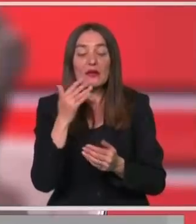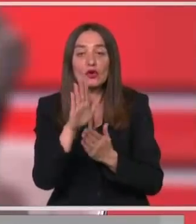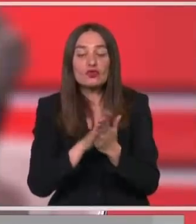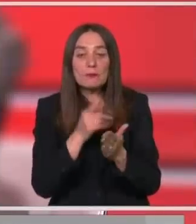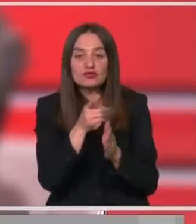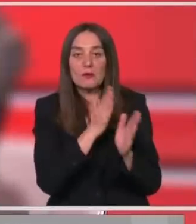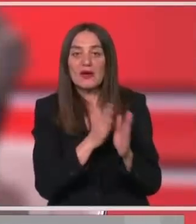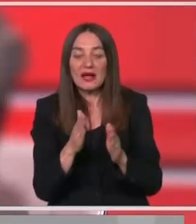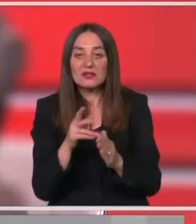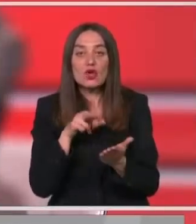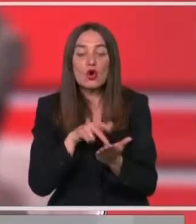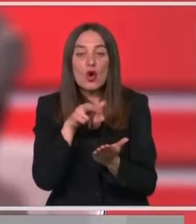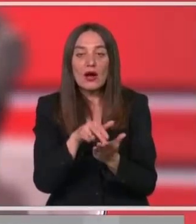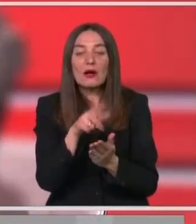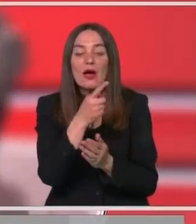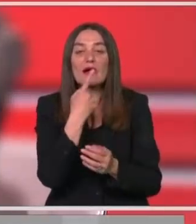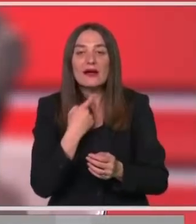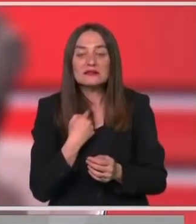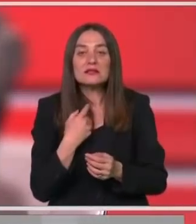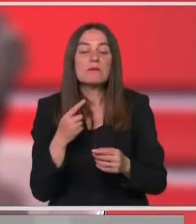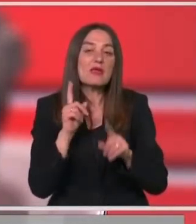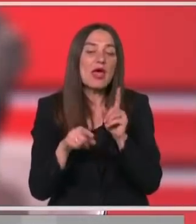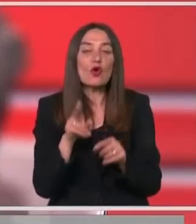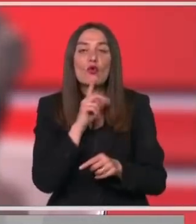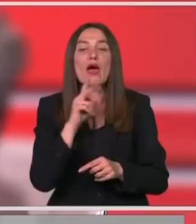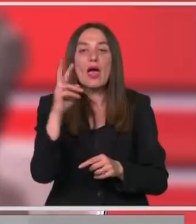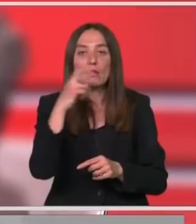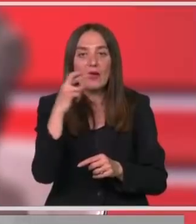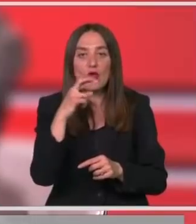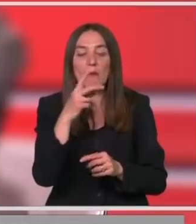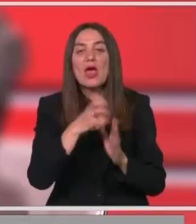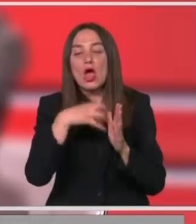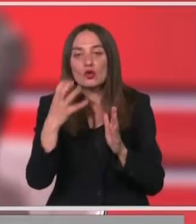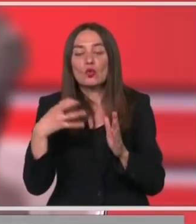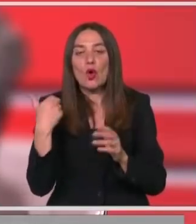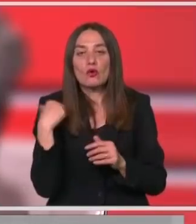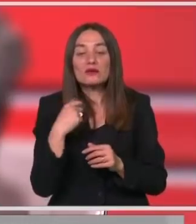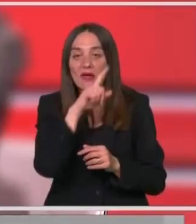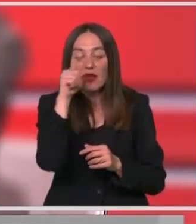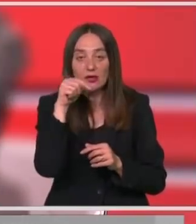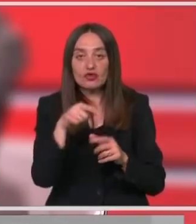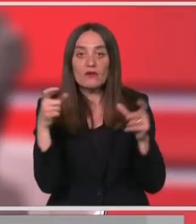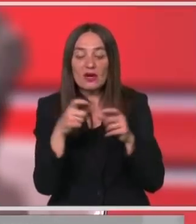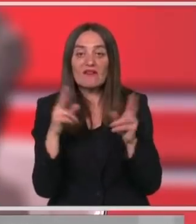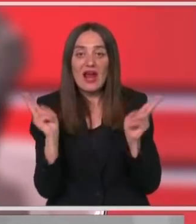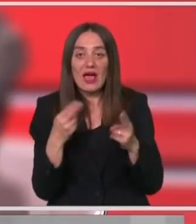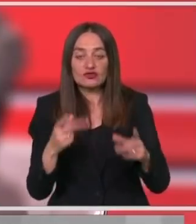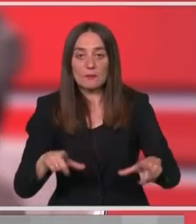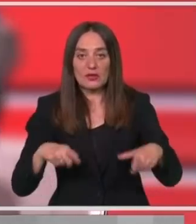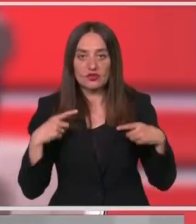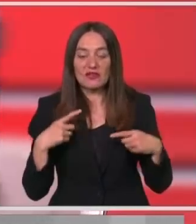ovim redosledom koraka, recite mi, dakle, kao neko ko je u ekonomiji dugi niz godina, da li će ovu krizu lakše